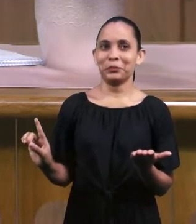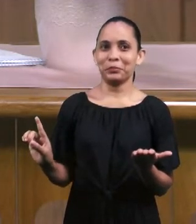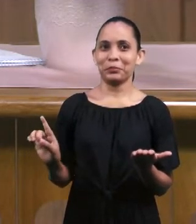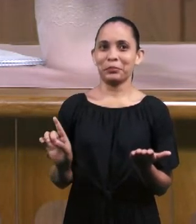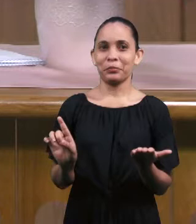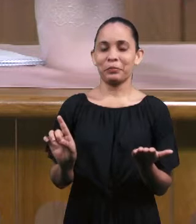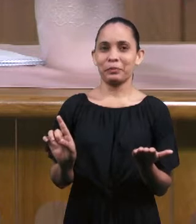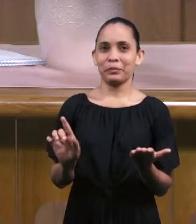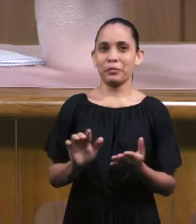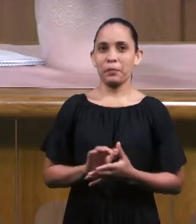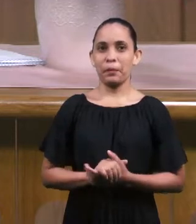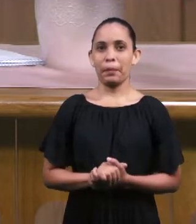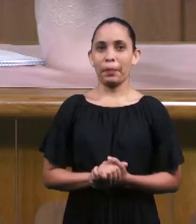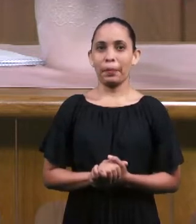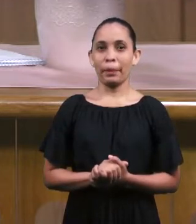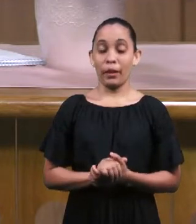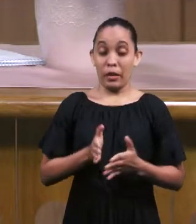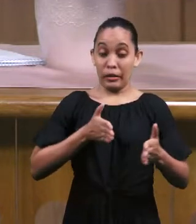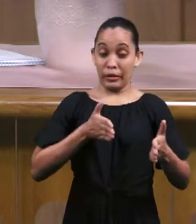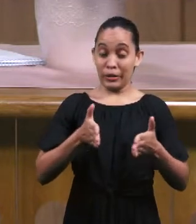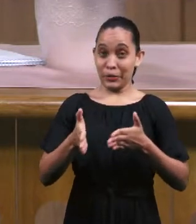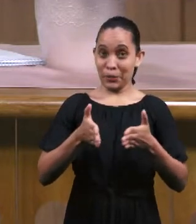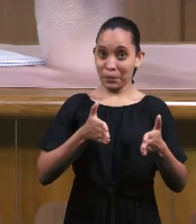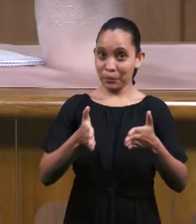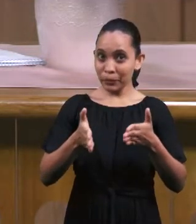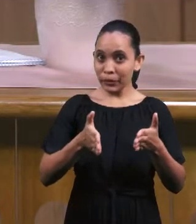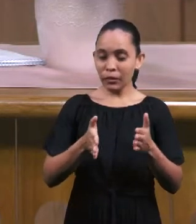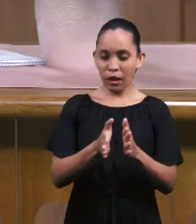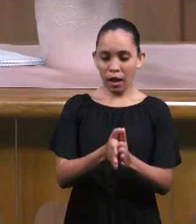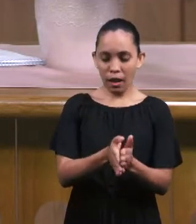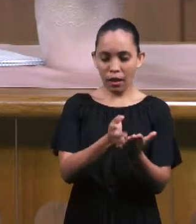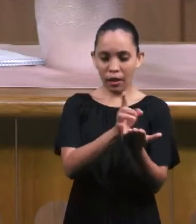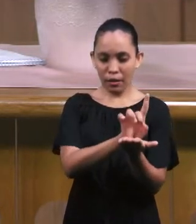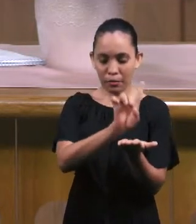c'est exclusivement la parole révélée.